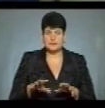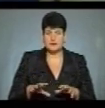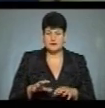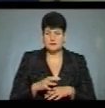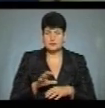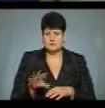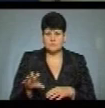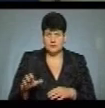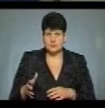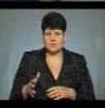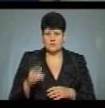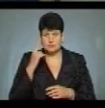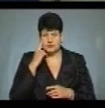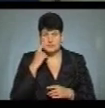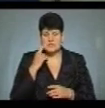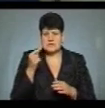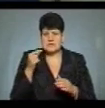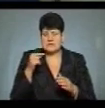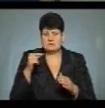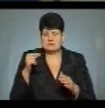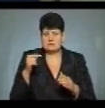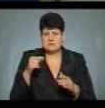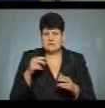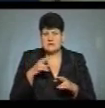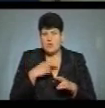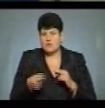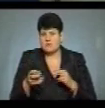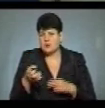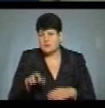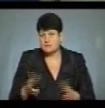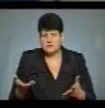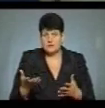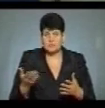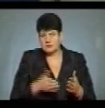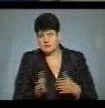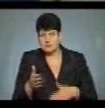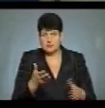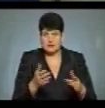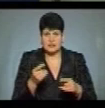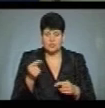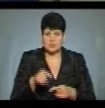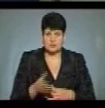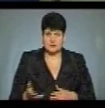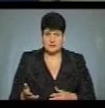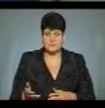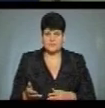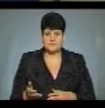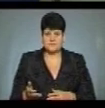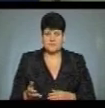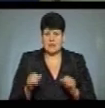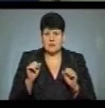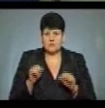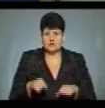версія, що він все-таки заблукав і, можливо, десь збився з шляху, зайшов не туди,